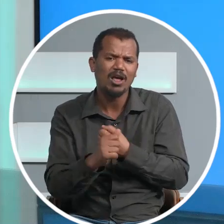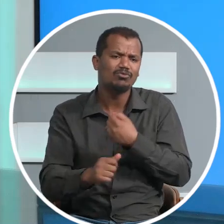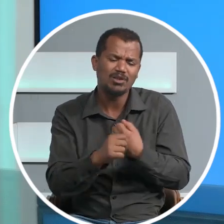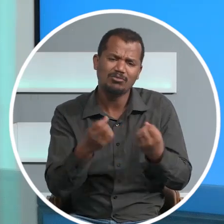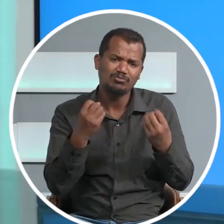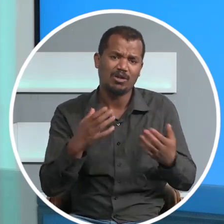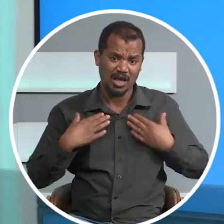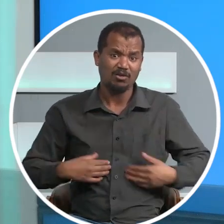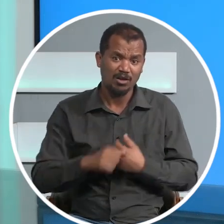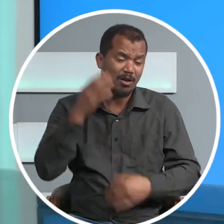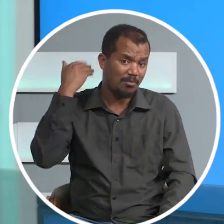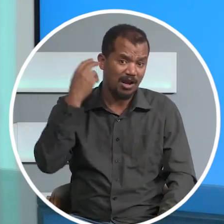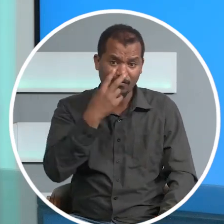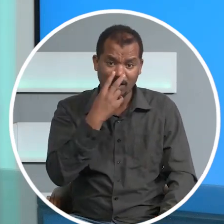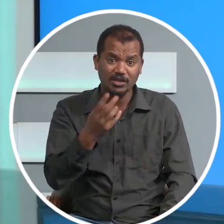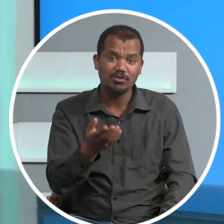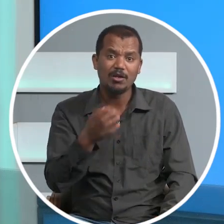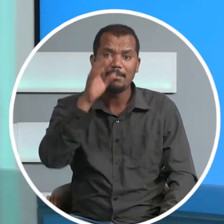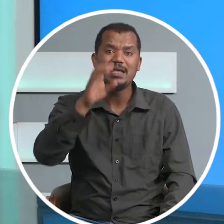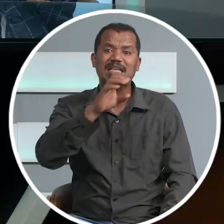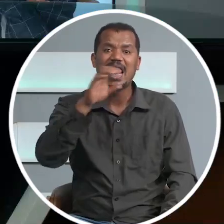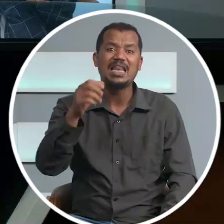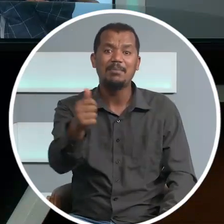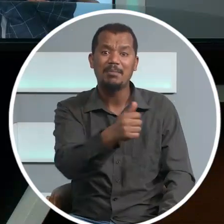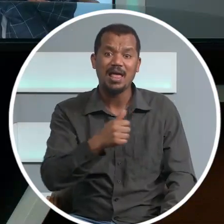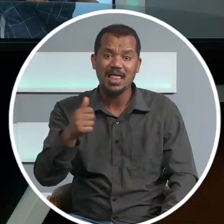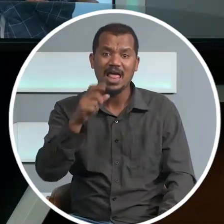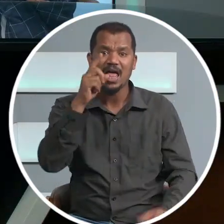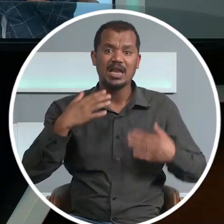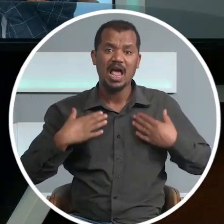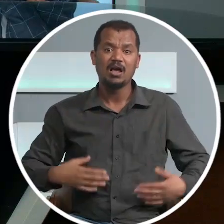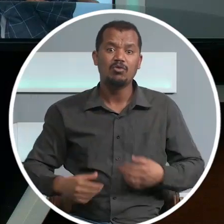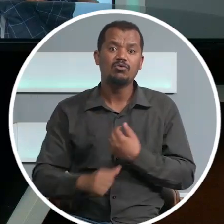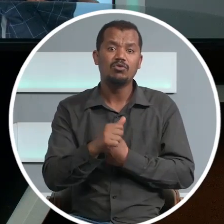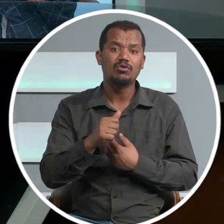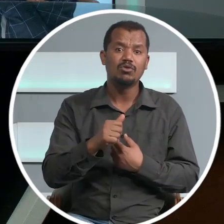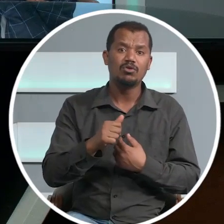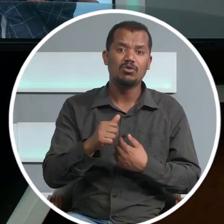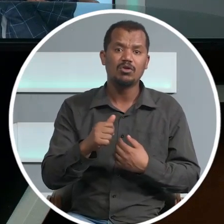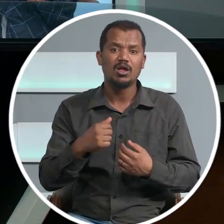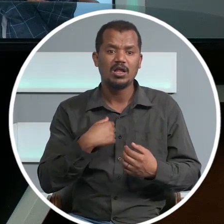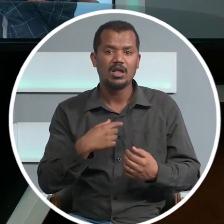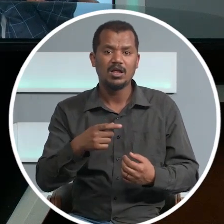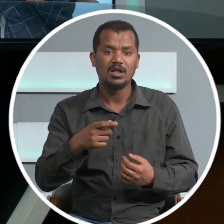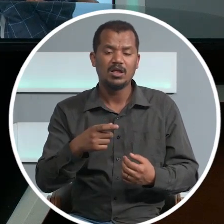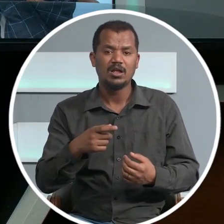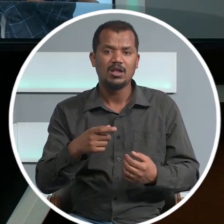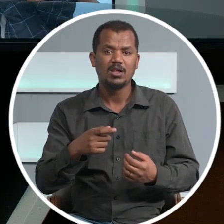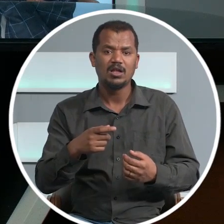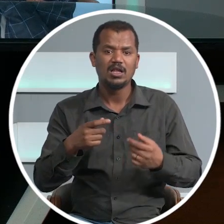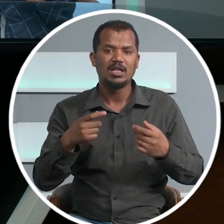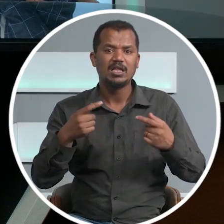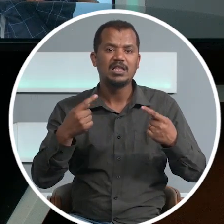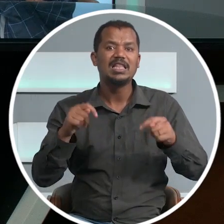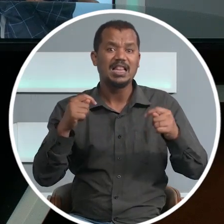orang kuantan ayam. Aku bakat demai tasin doa ni. Maskalah dewa berana perang tu, anda akal kurang tanya alis, matu kau lu kurang abra Allah ala. Ada lah,